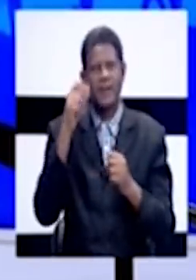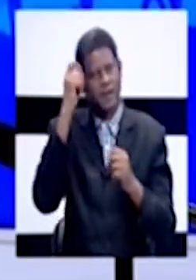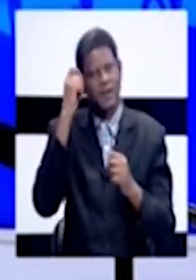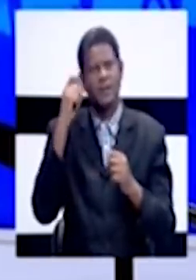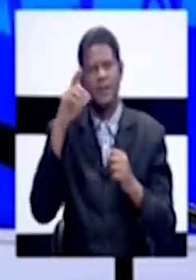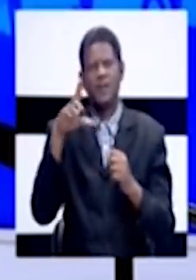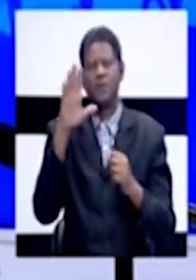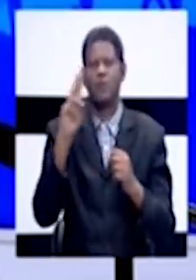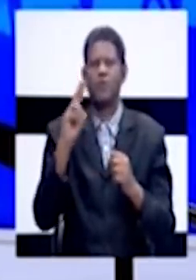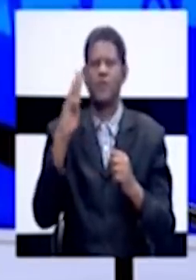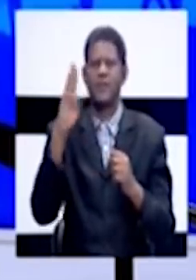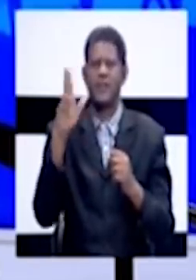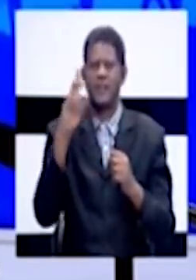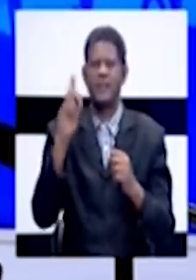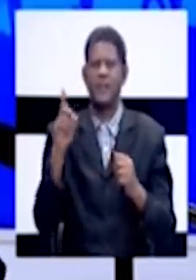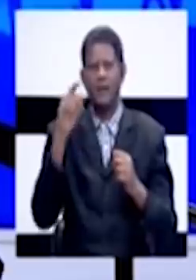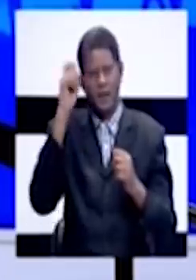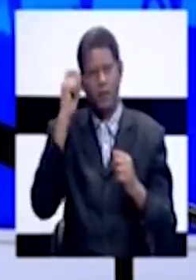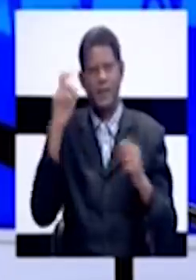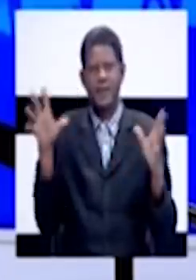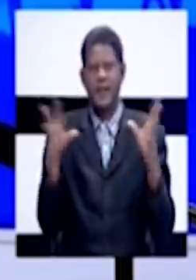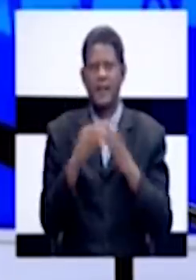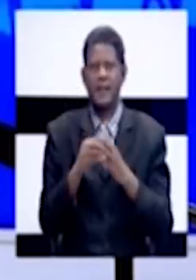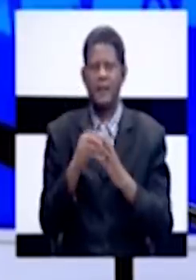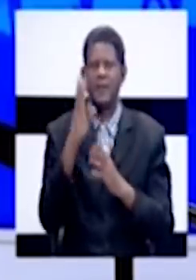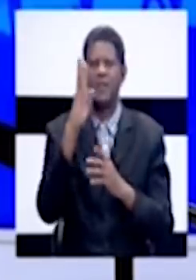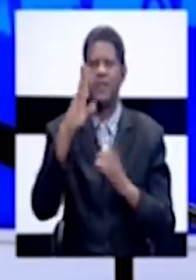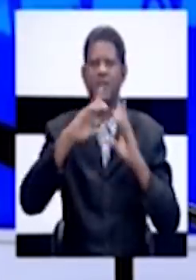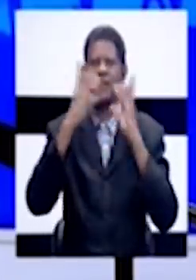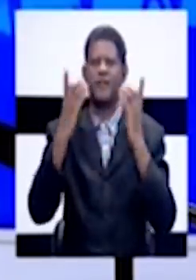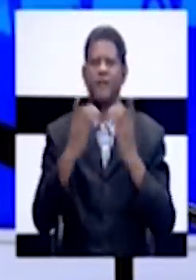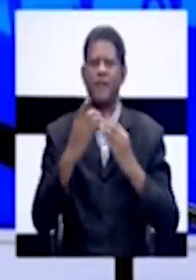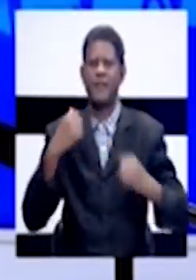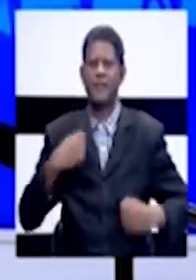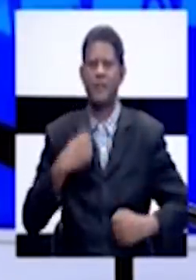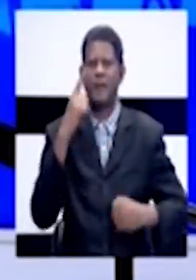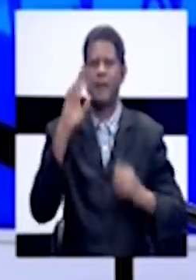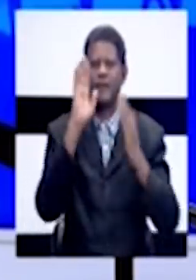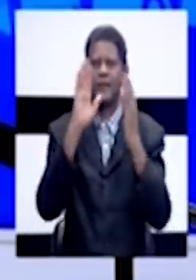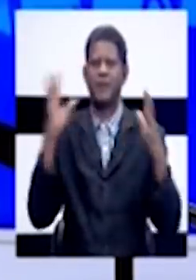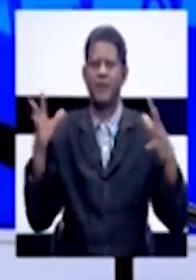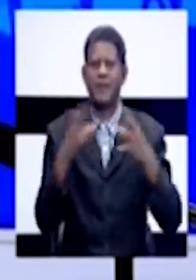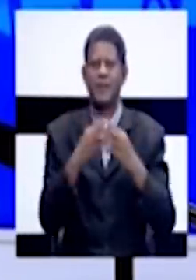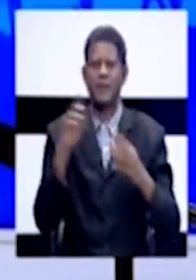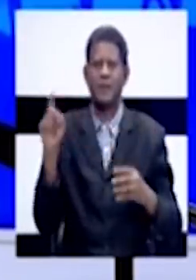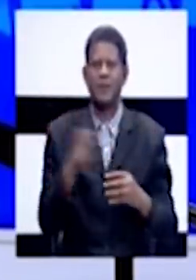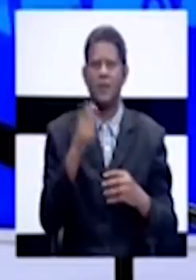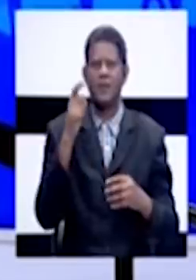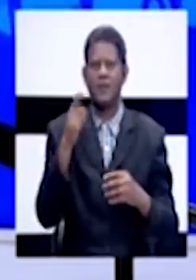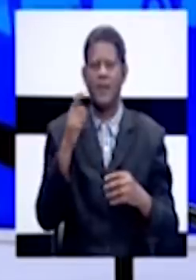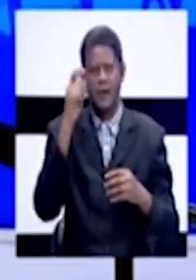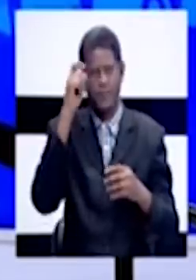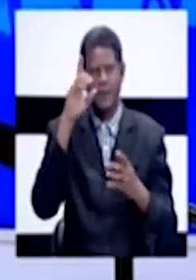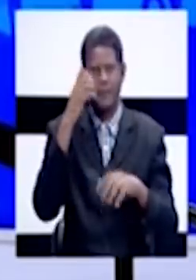ابا غنبار عدوا ساها خبا حيلي ديشتك فلس راويتات ناو حادة غنبار ستقرنا فانتخون زعصب حيلي ابا غنبار